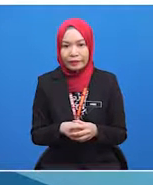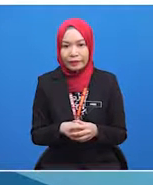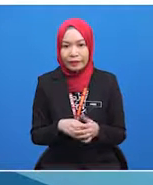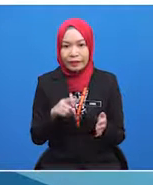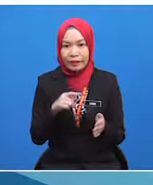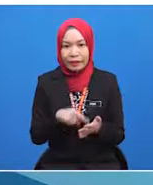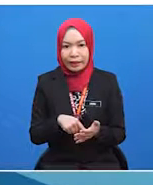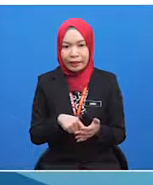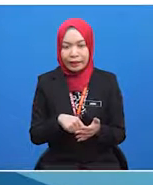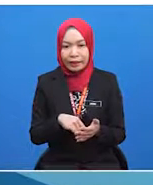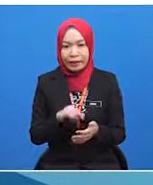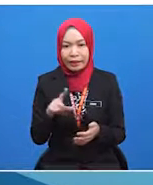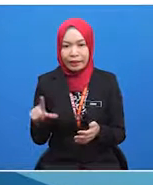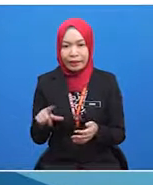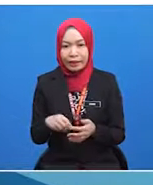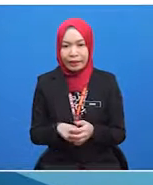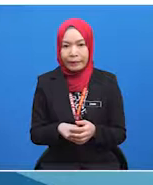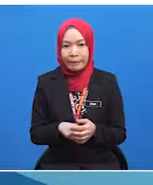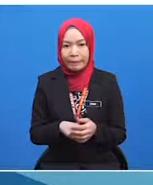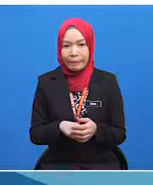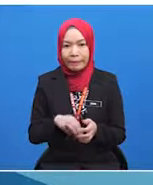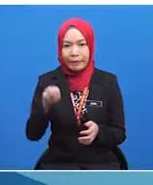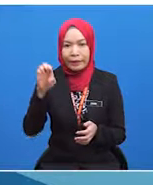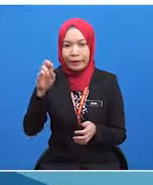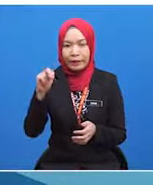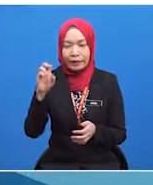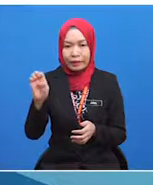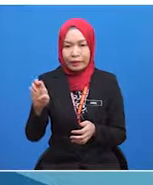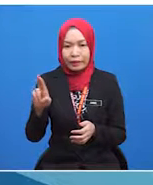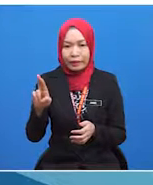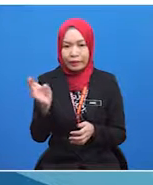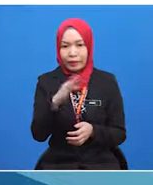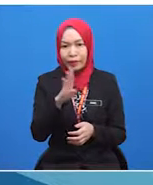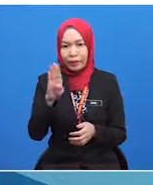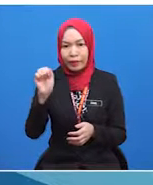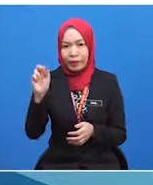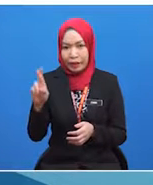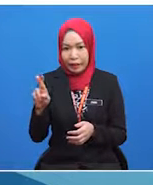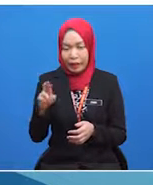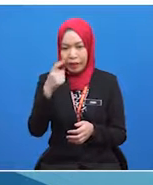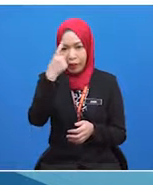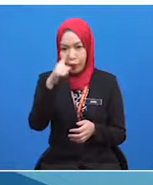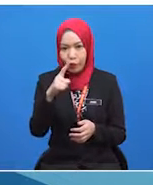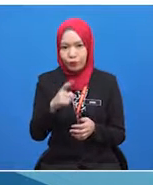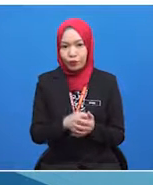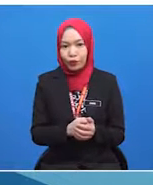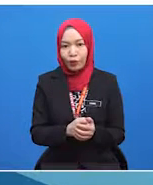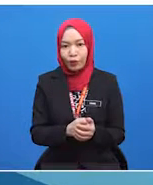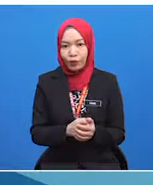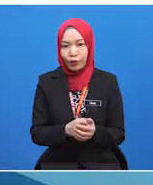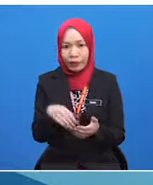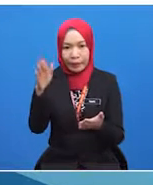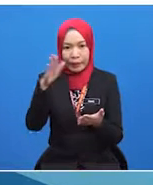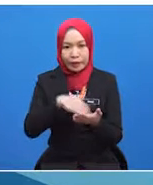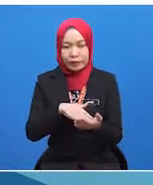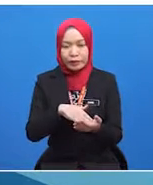Ini adalah menu bar. Menu bar berfungsi untuk daftar menu pada sebuah software aplikasi